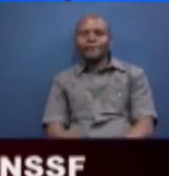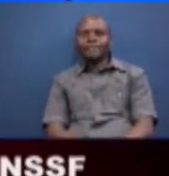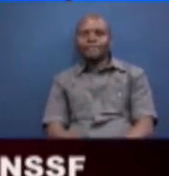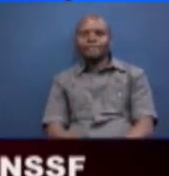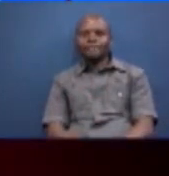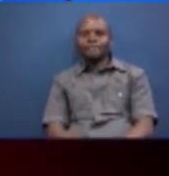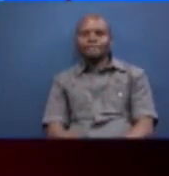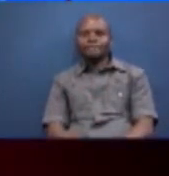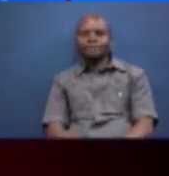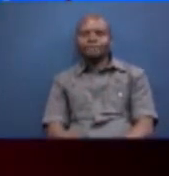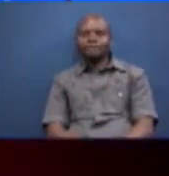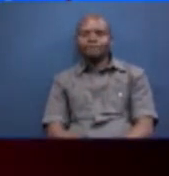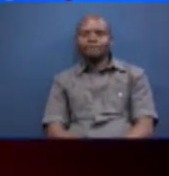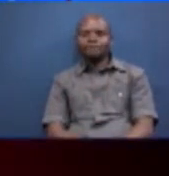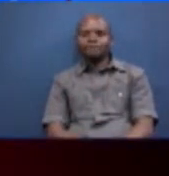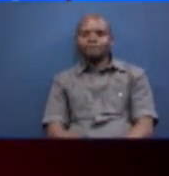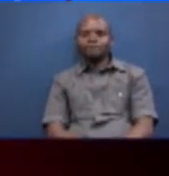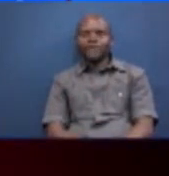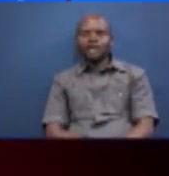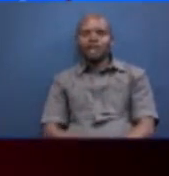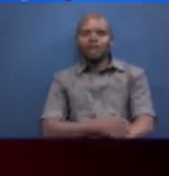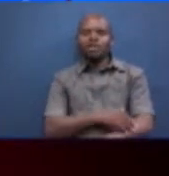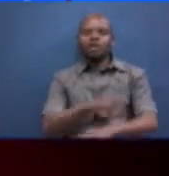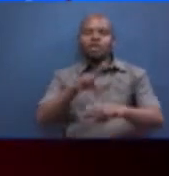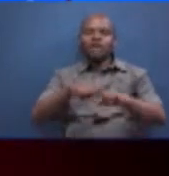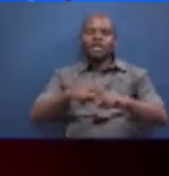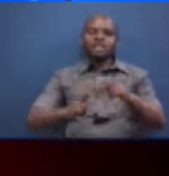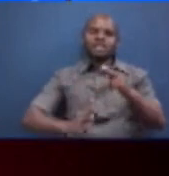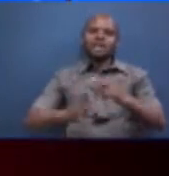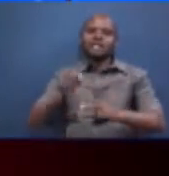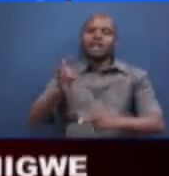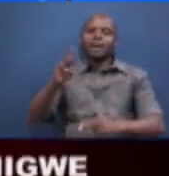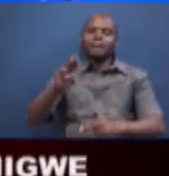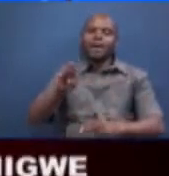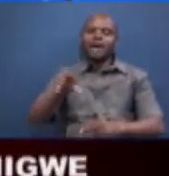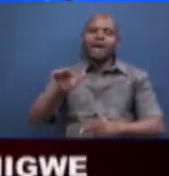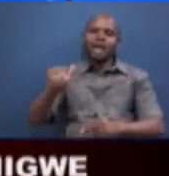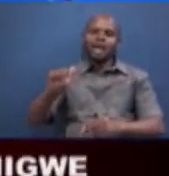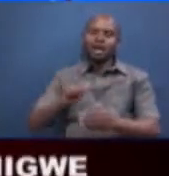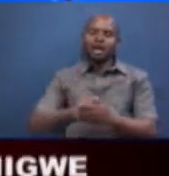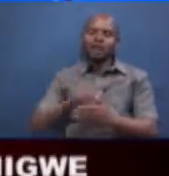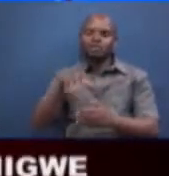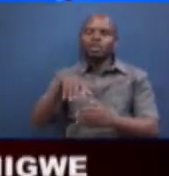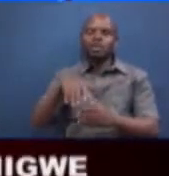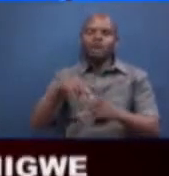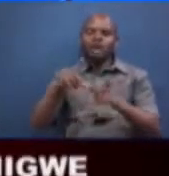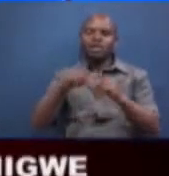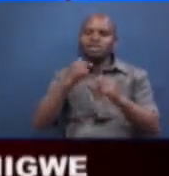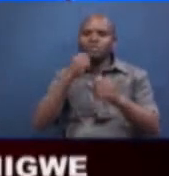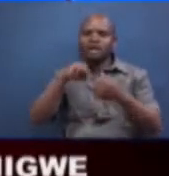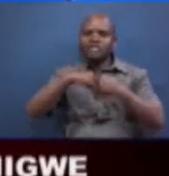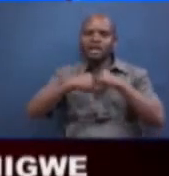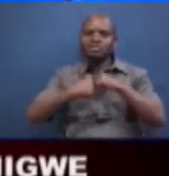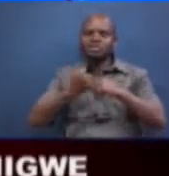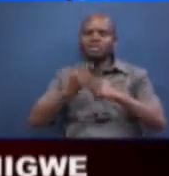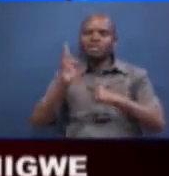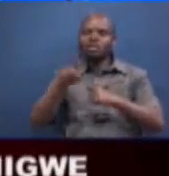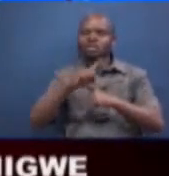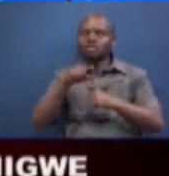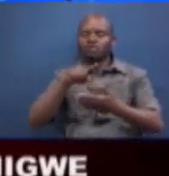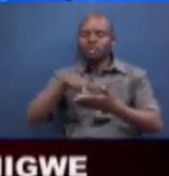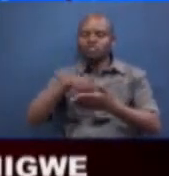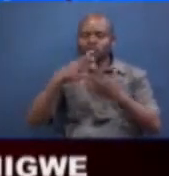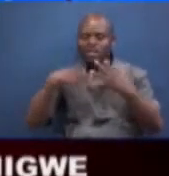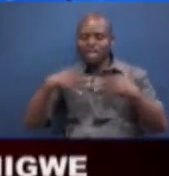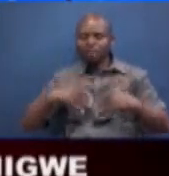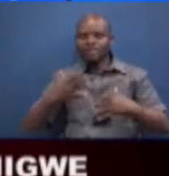Asante Neema Ndeto. Wakazi wa kata ya Mbanga wilayani Buhigwe mkoani Kigoma wamesema changamoto ya ukosefu wa kituo